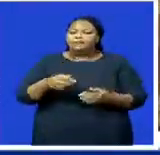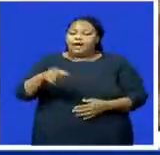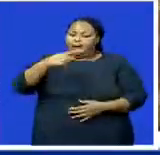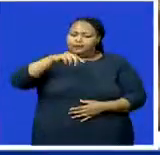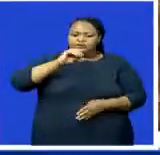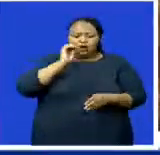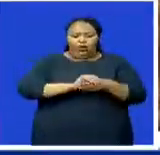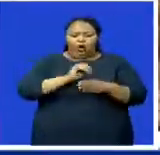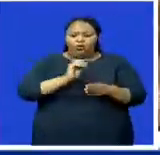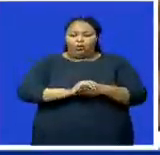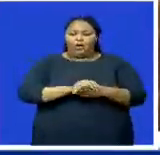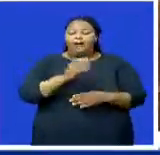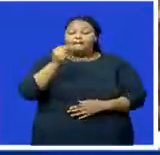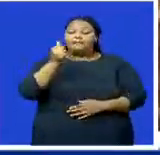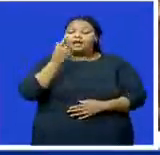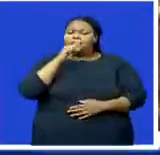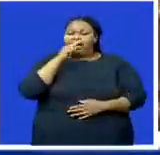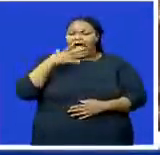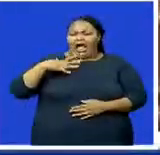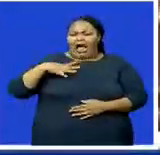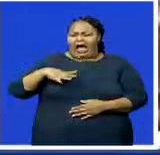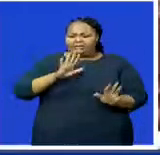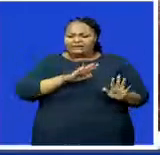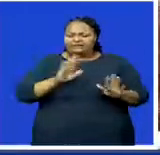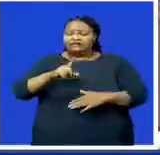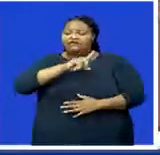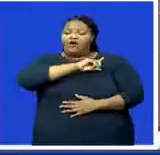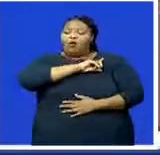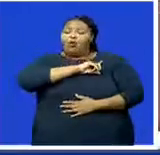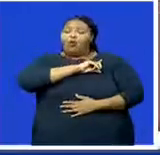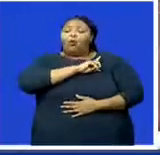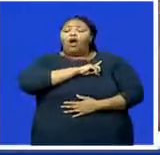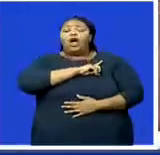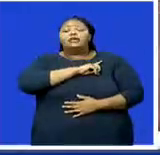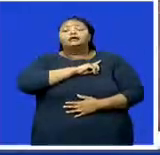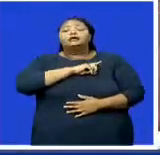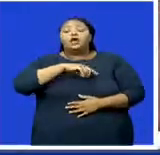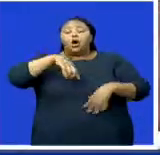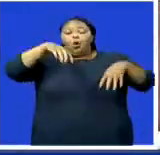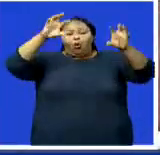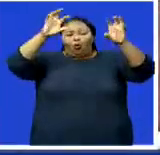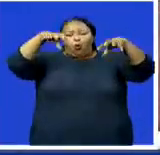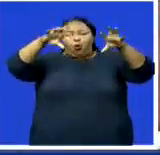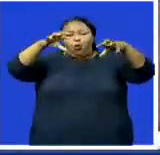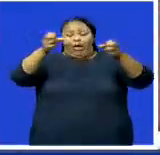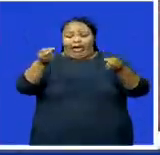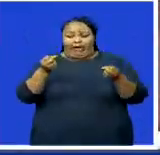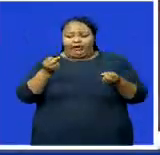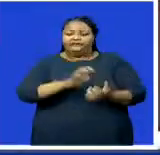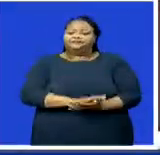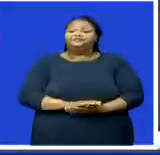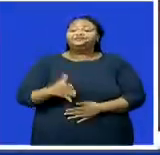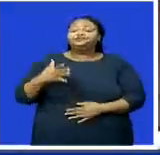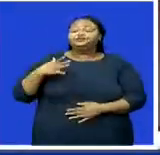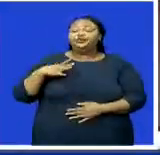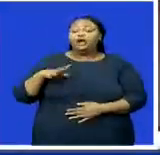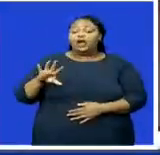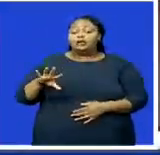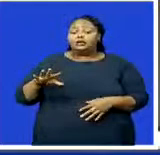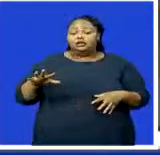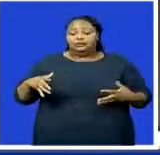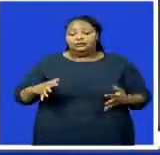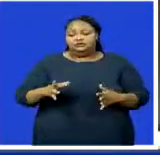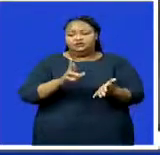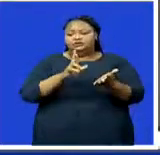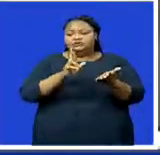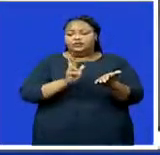etiningi letibe khona nakusuka umnyaka losetulu. Nakusho umphathi wakanhlanyelo fund wandile unene balimi kusete lokubi labakubikile